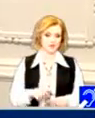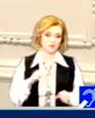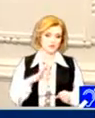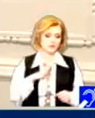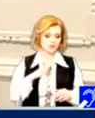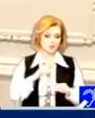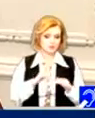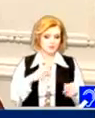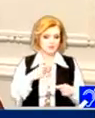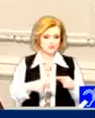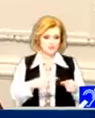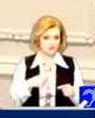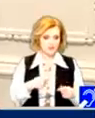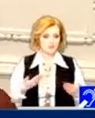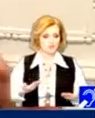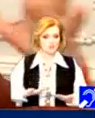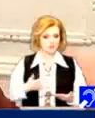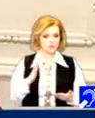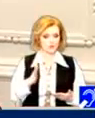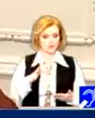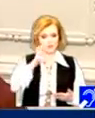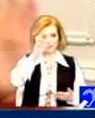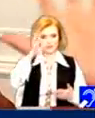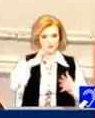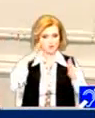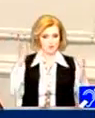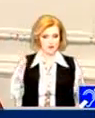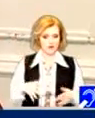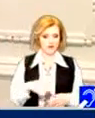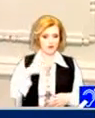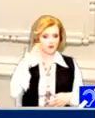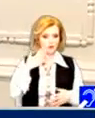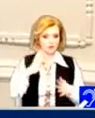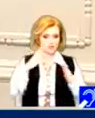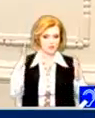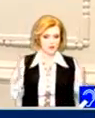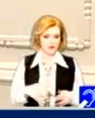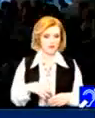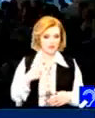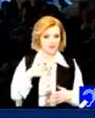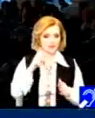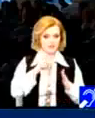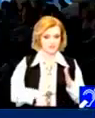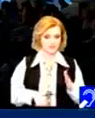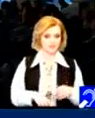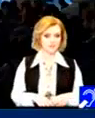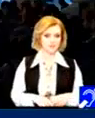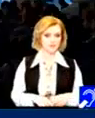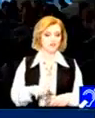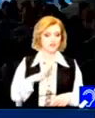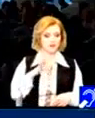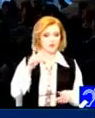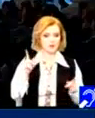noștri ori trăi într-o țară mare, în România cea mare, eu sper. Era o perioadă